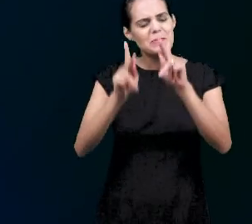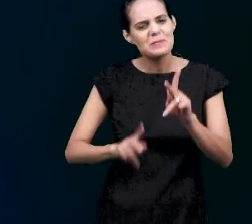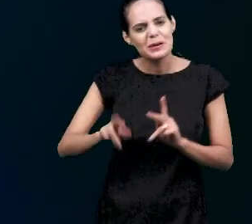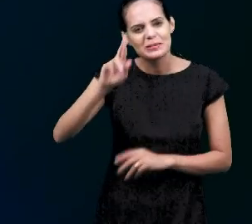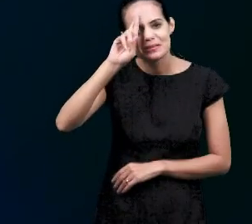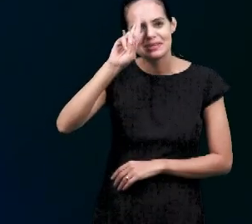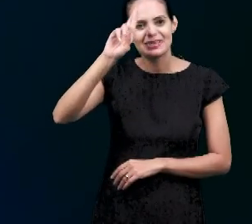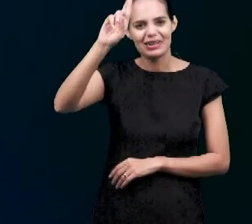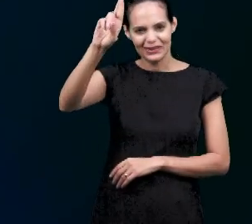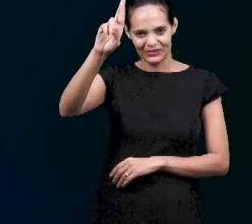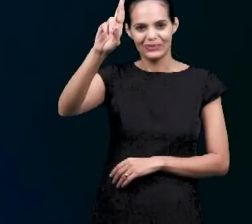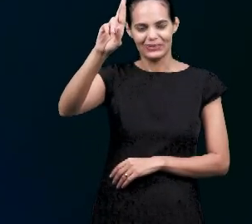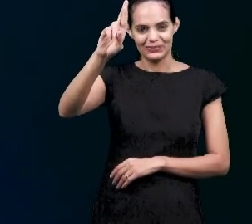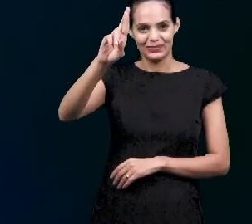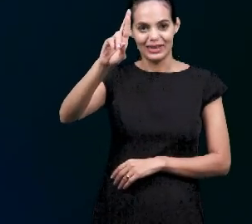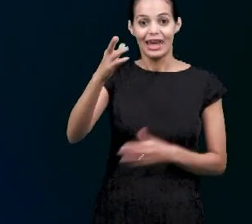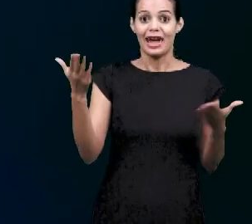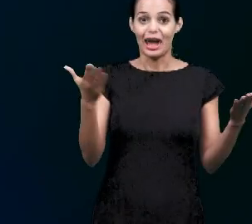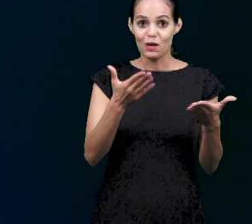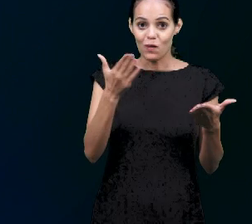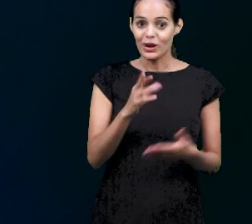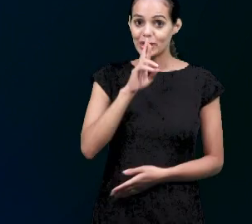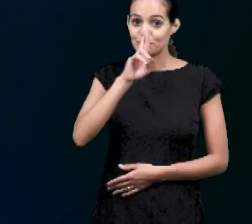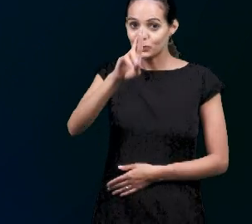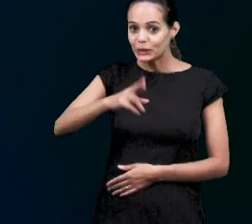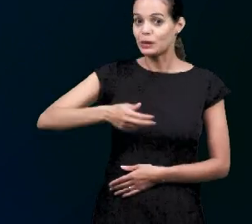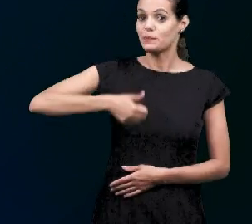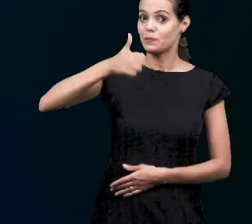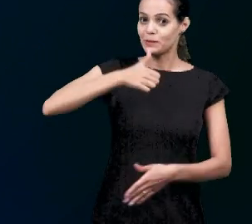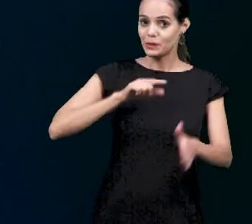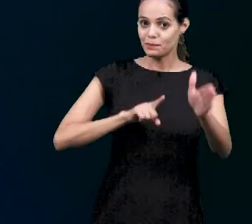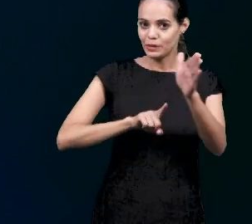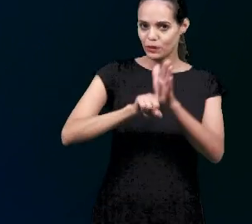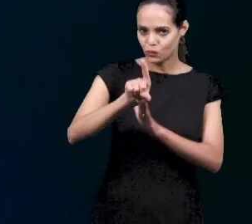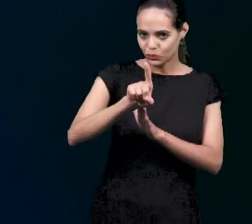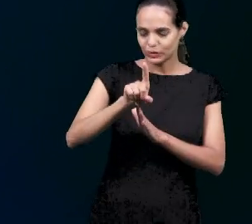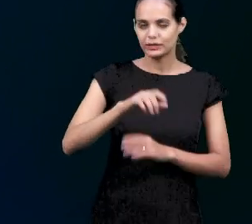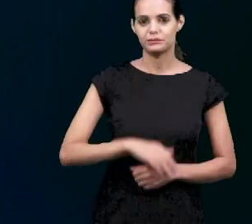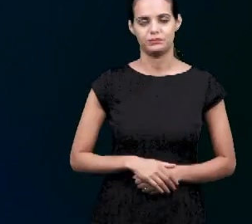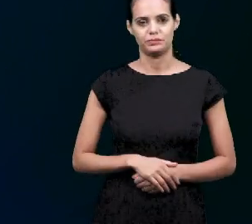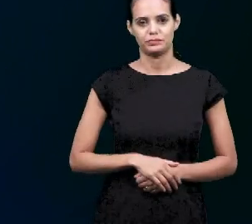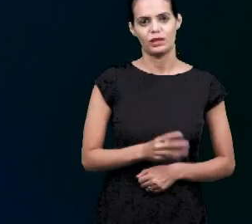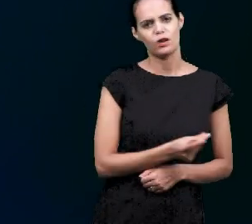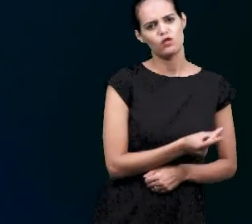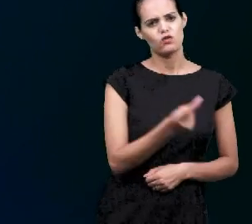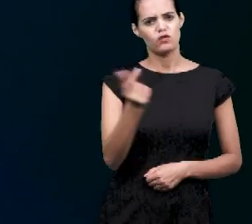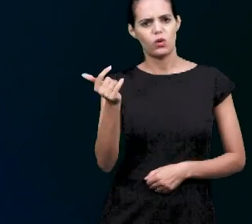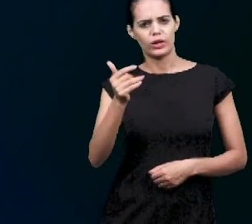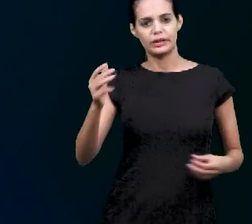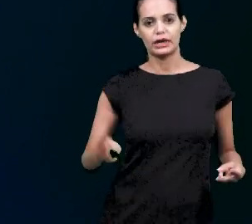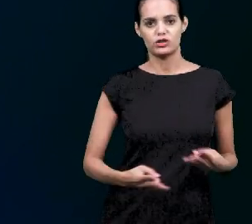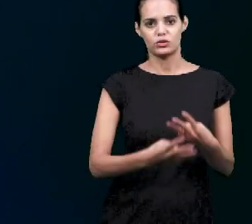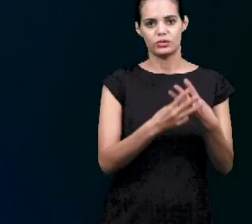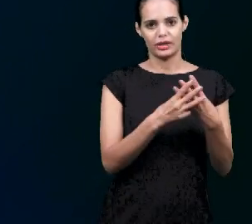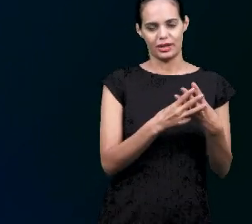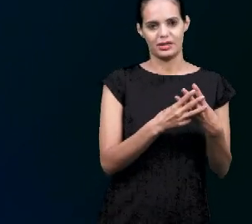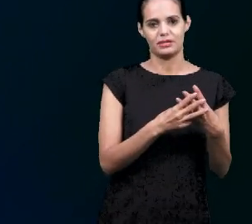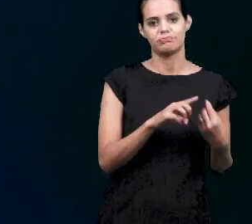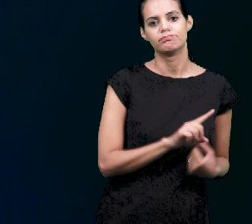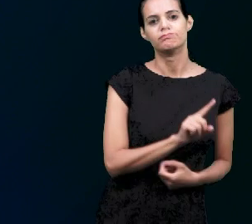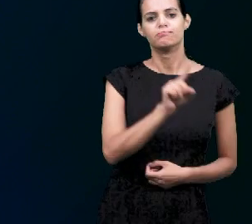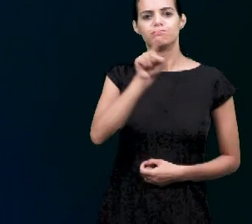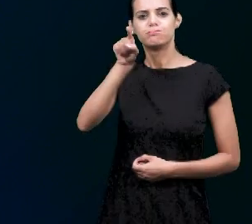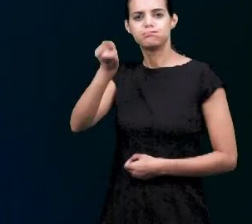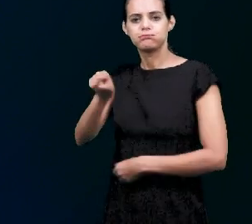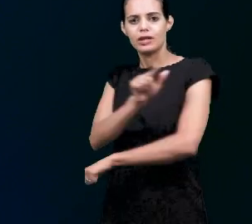groupe d'intermédiaires dans l'église d'Itajuba, dans l'état de Minas Gerais. Il est très participatif dans l'école biblique dominicale, ce qui